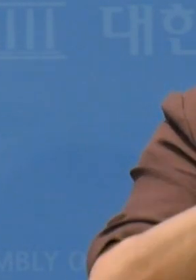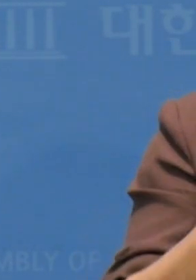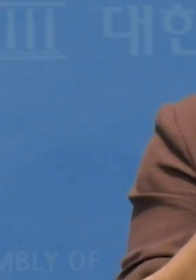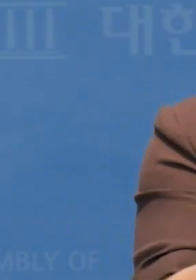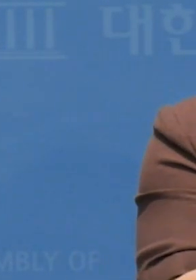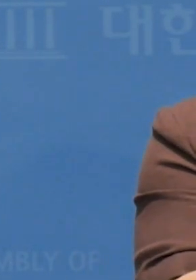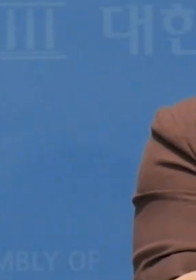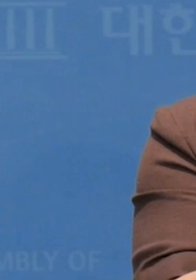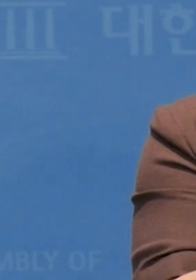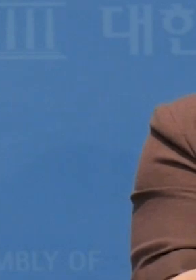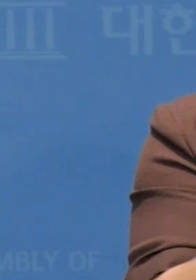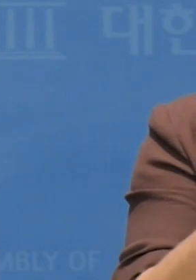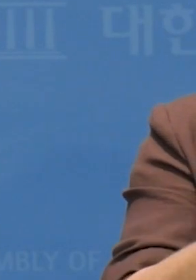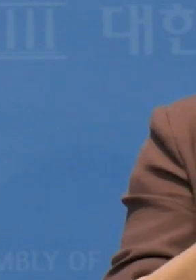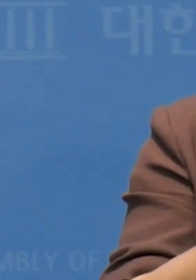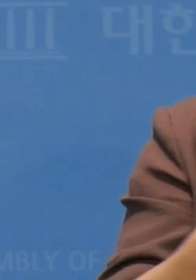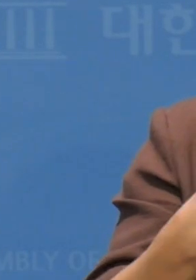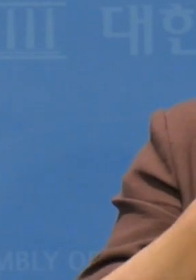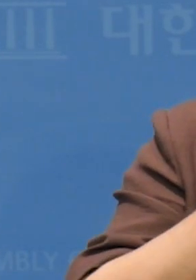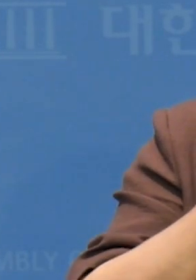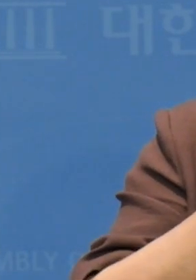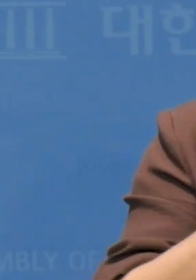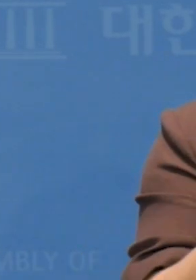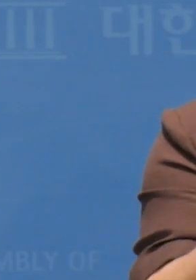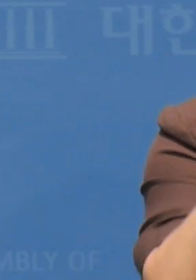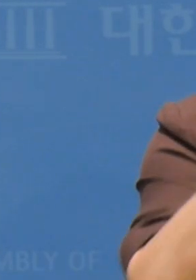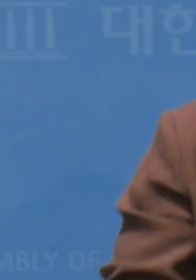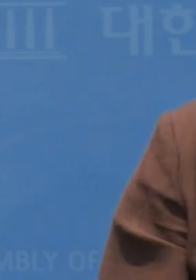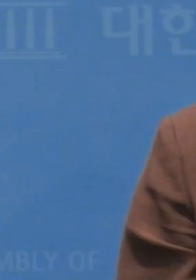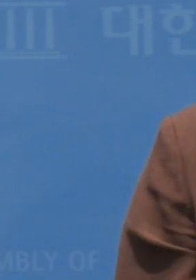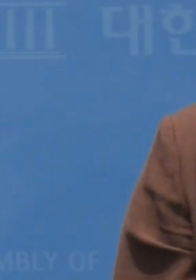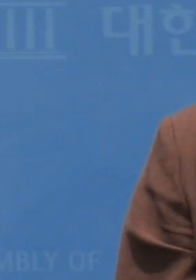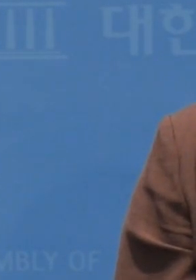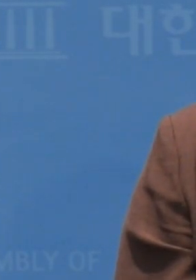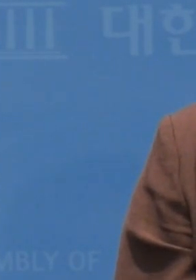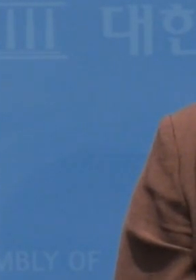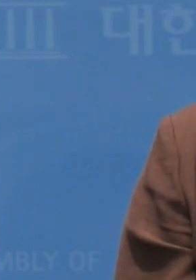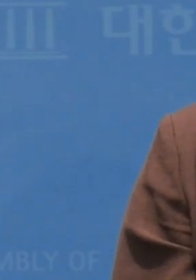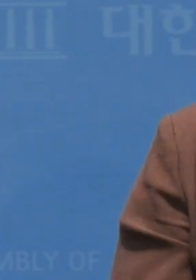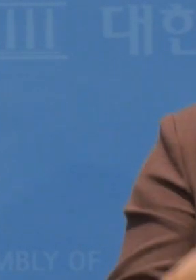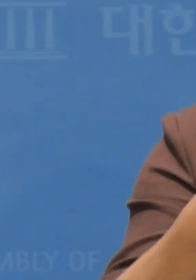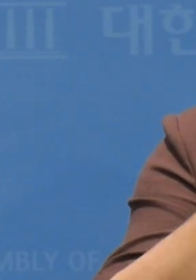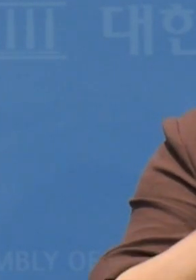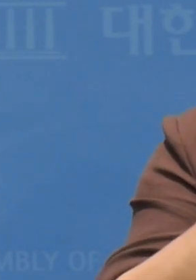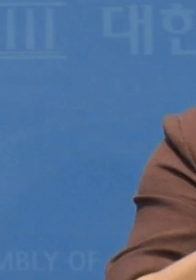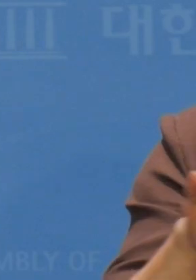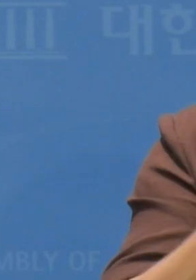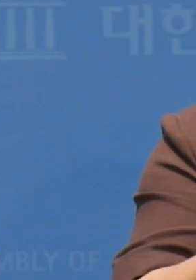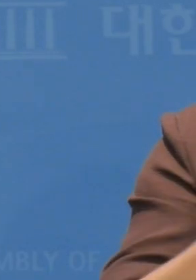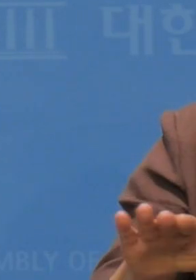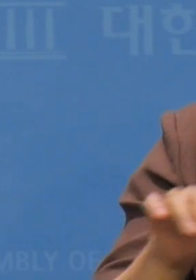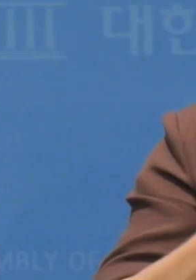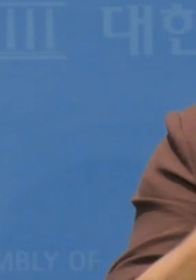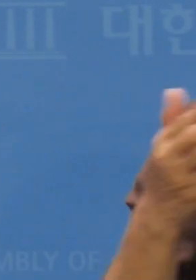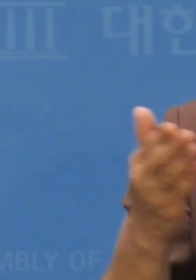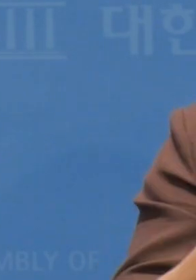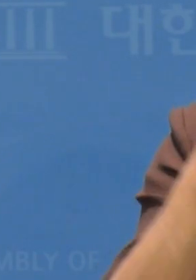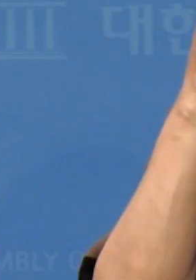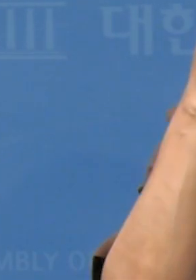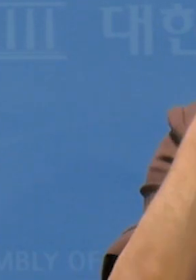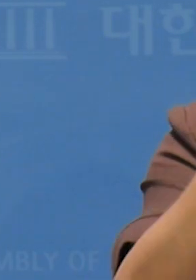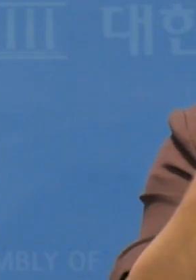채 백척간두의 위기에서 있는 것입니다 위기 수습에 일로 매진해도